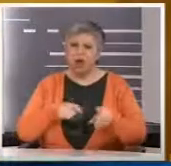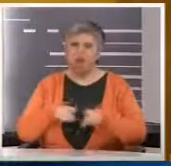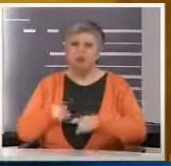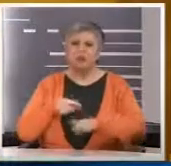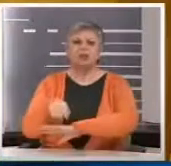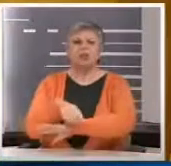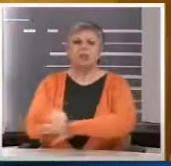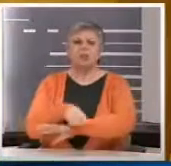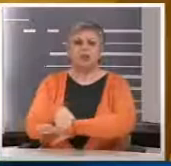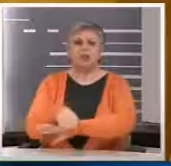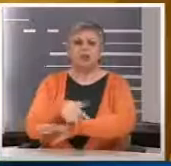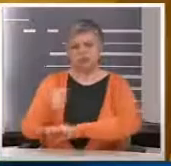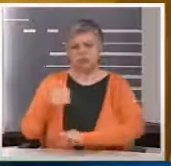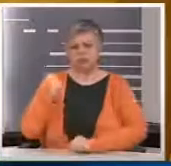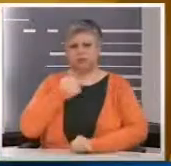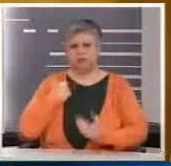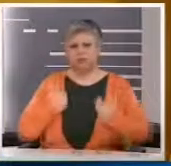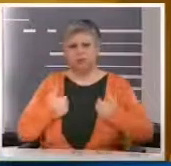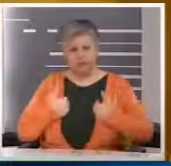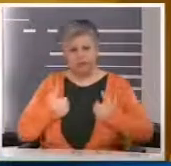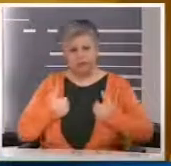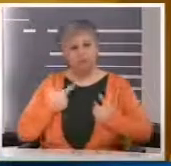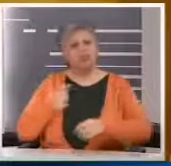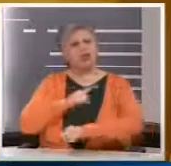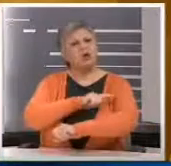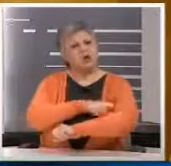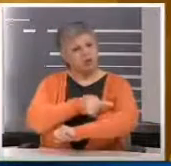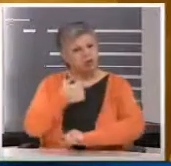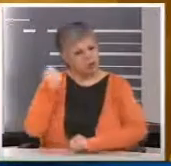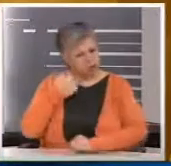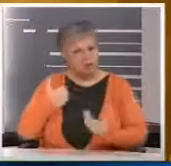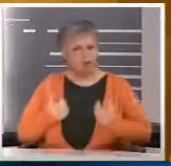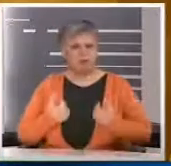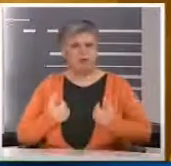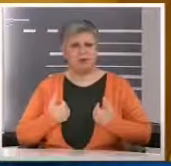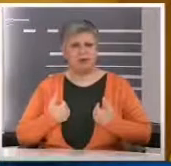μένα, αλλά ίσως και πολύ περισσότερα ιατρικά από μένα,